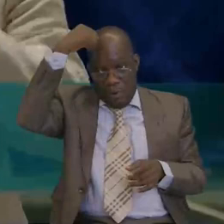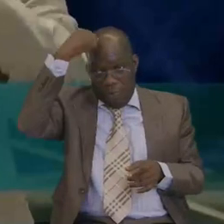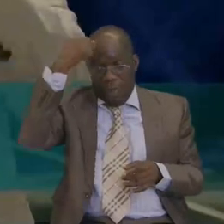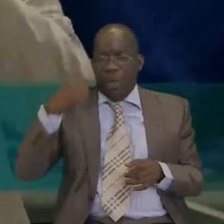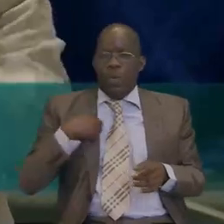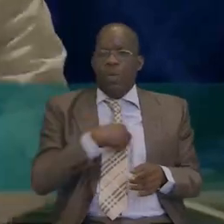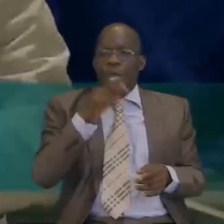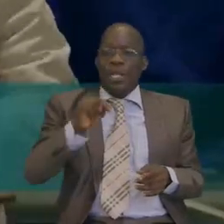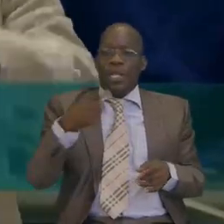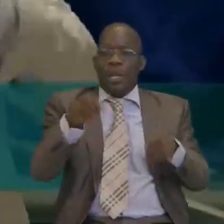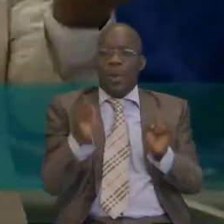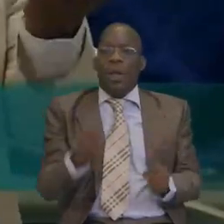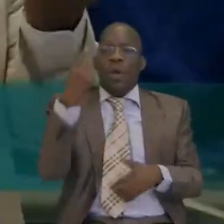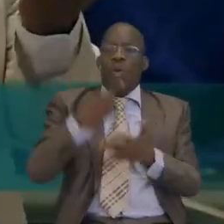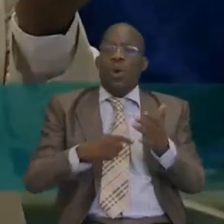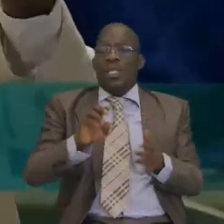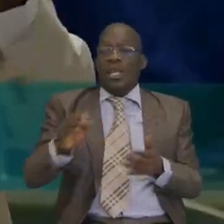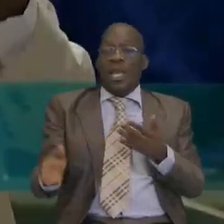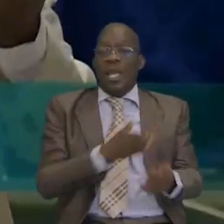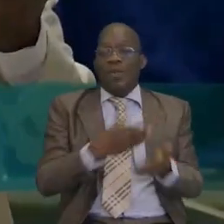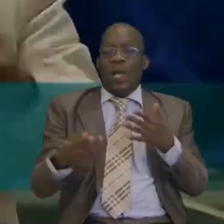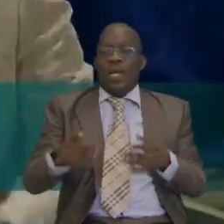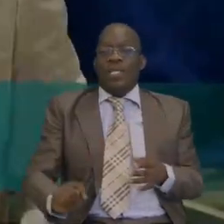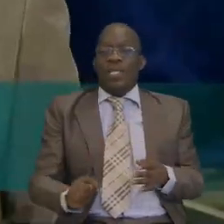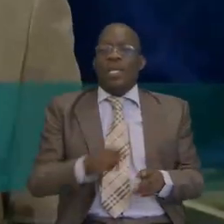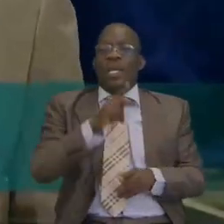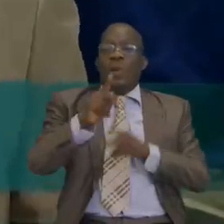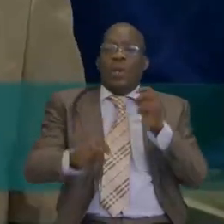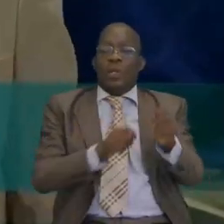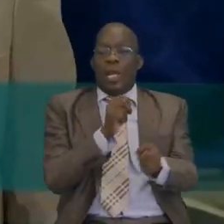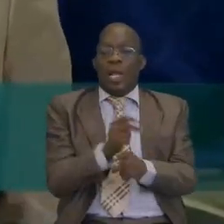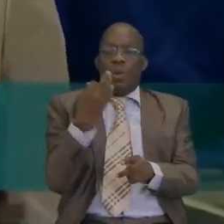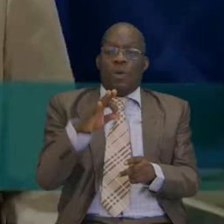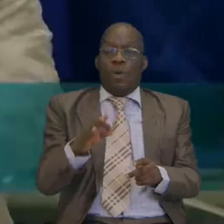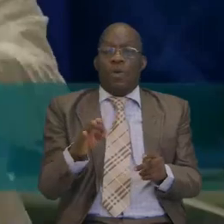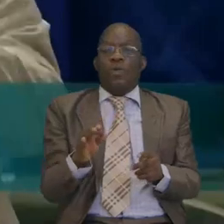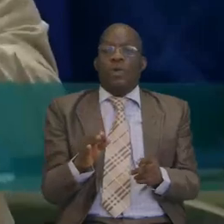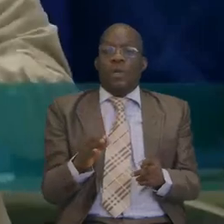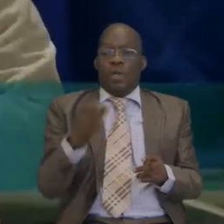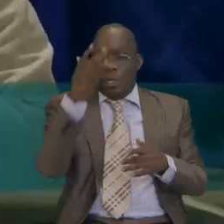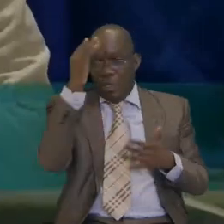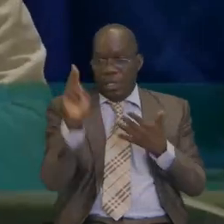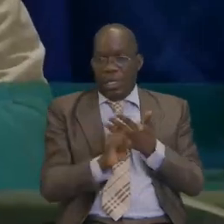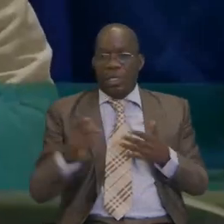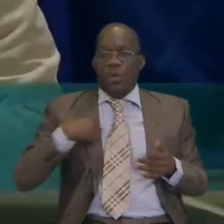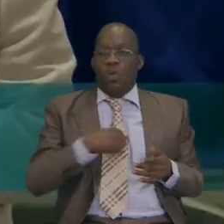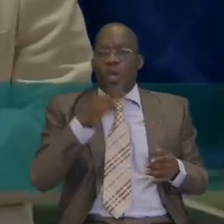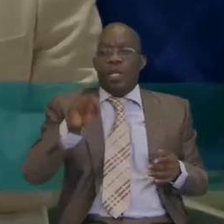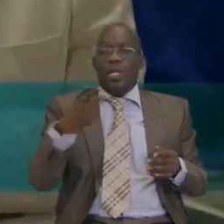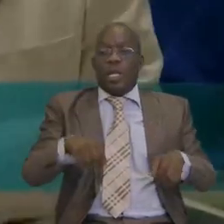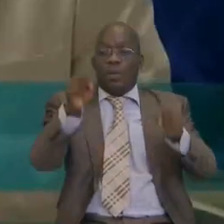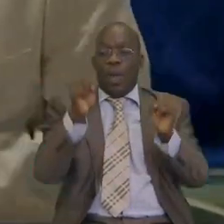quelle que soit la forme, la taille de cette maladie, nous avons besoin de la puissance pour aller et